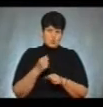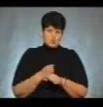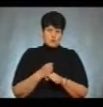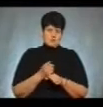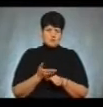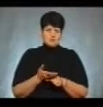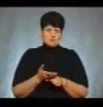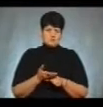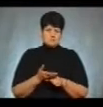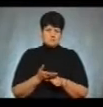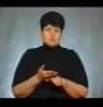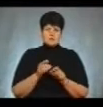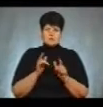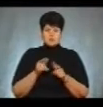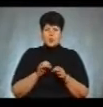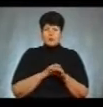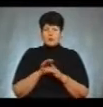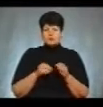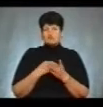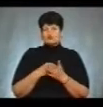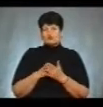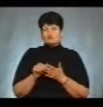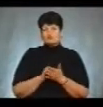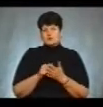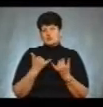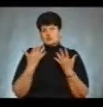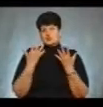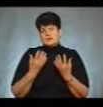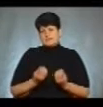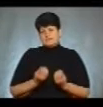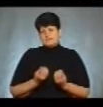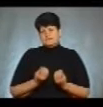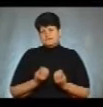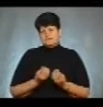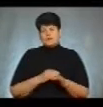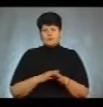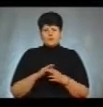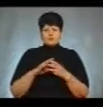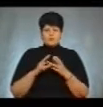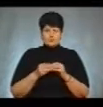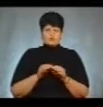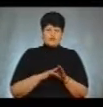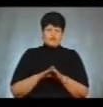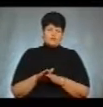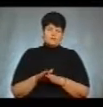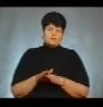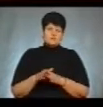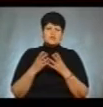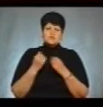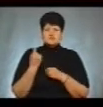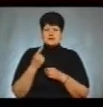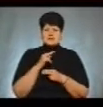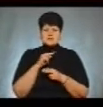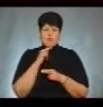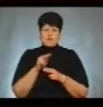і згідно проєктно-кошторисної документації на сьогоднішній день в повному обсязі все виконано. А ще одне